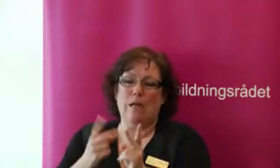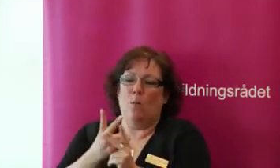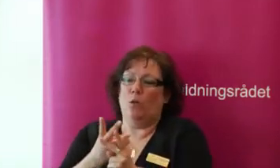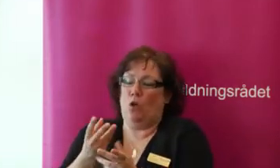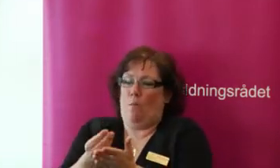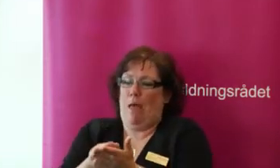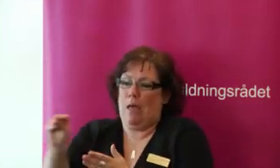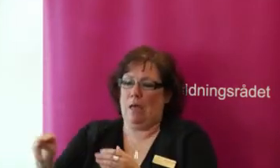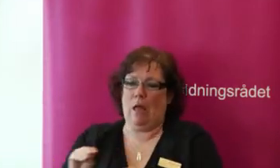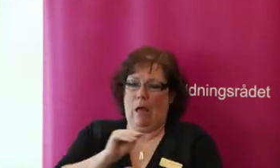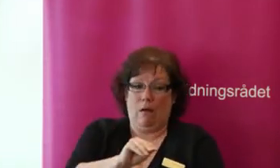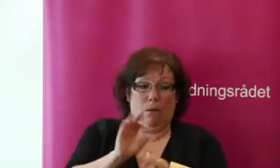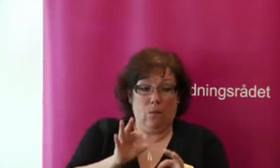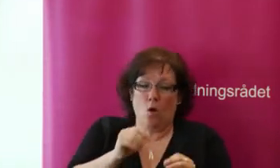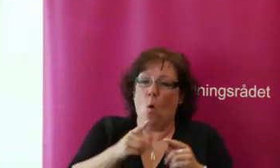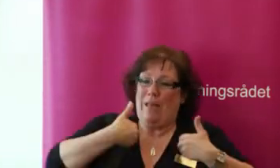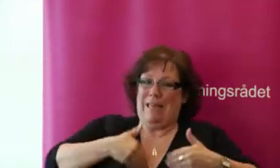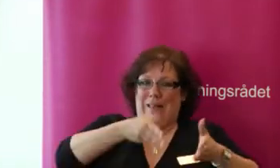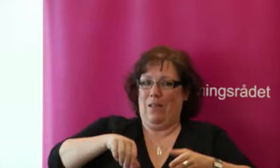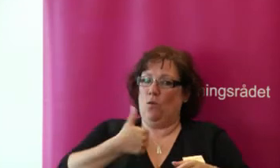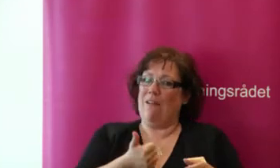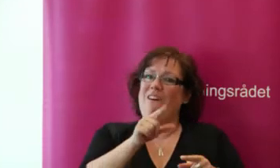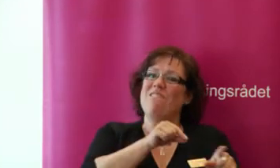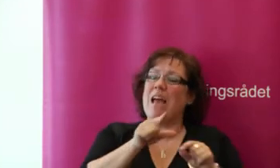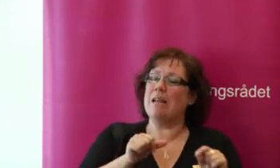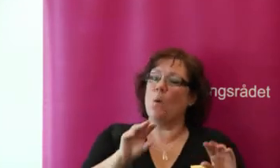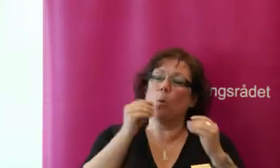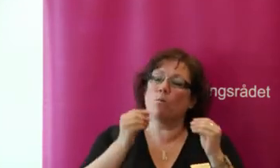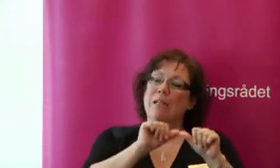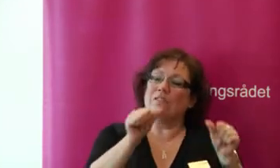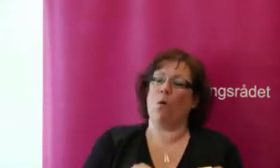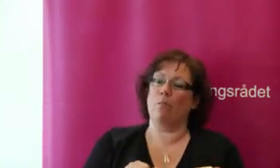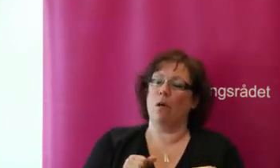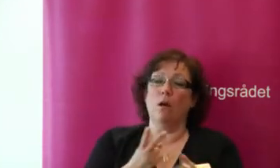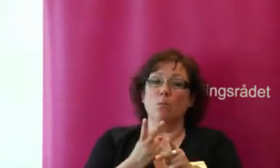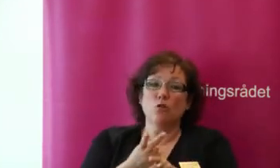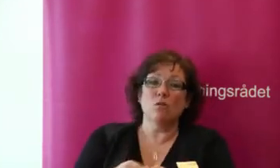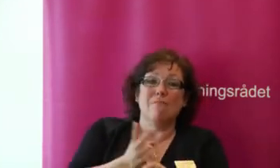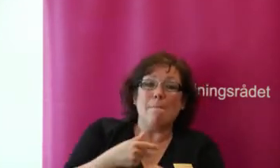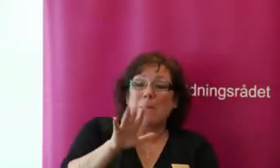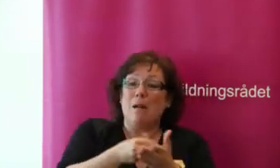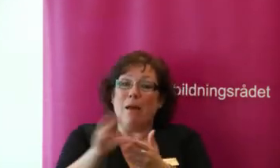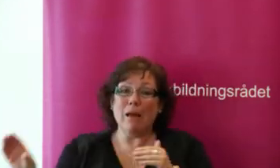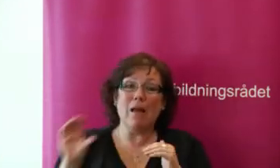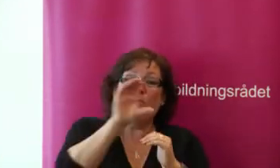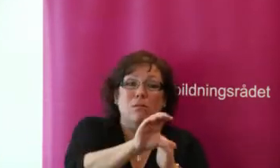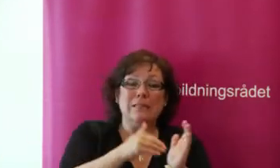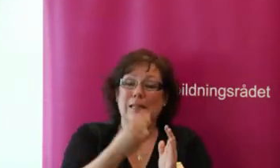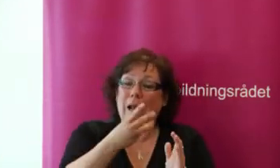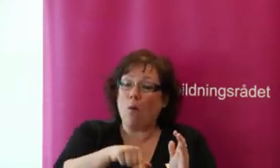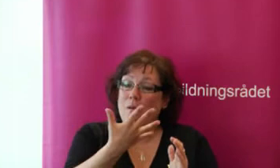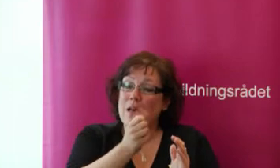att låta individen välja utbildningsformen. Alltså det är inte det att man ska tillföra mer pengar till de 3,5 miljarden. Utan det är ju det